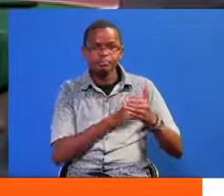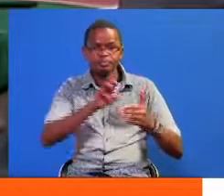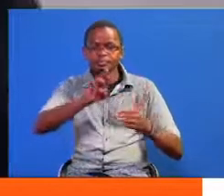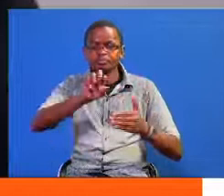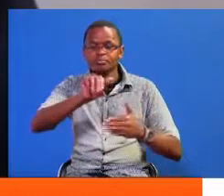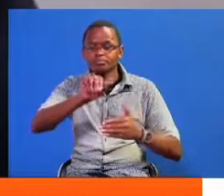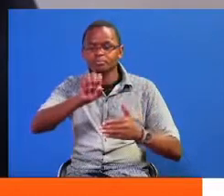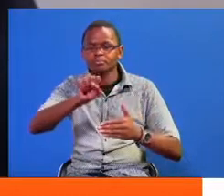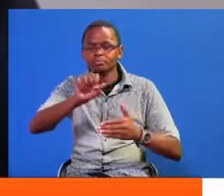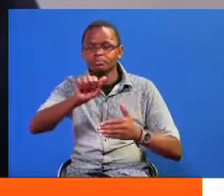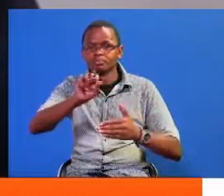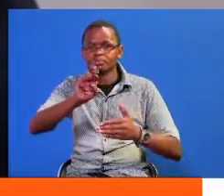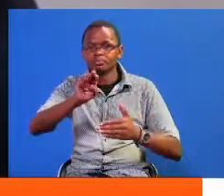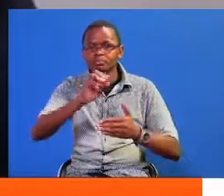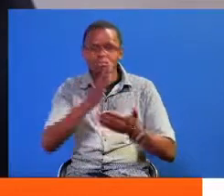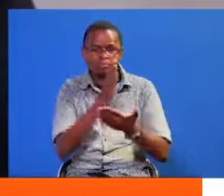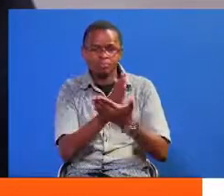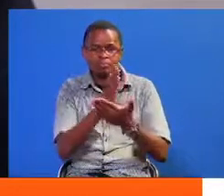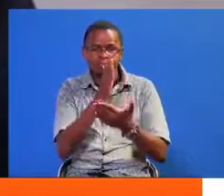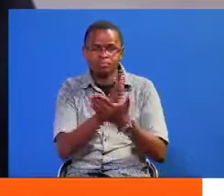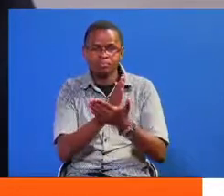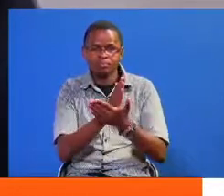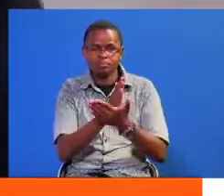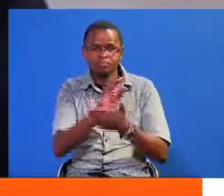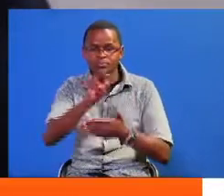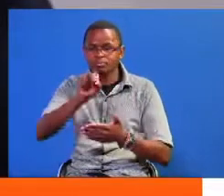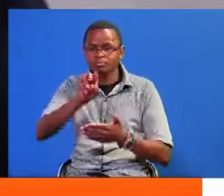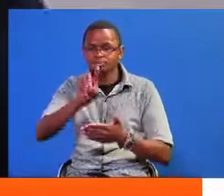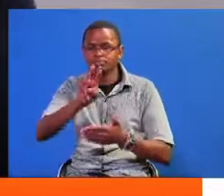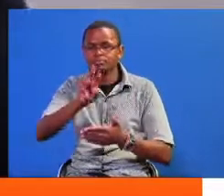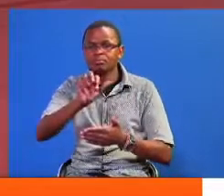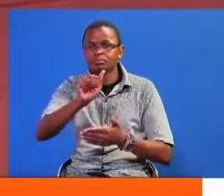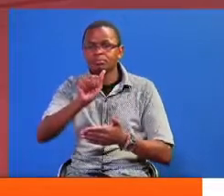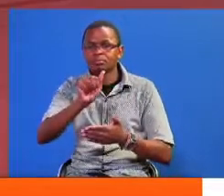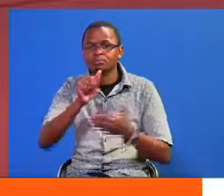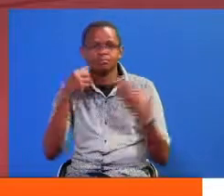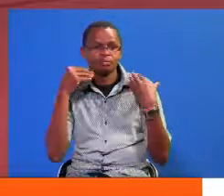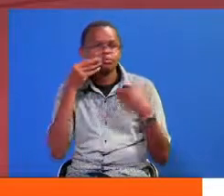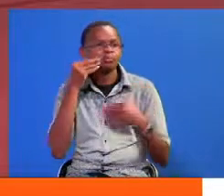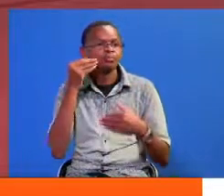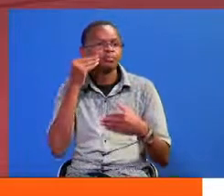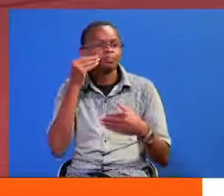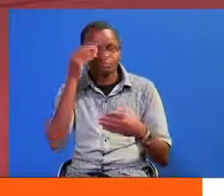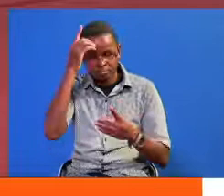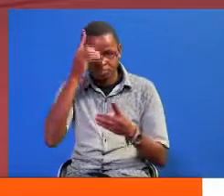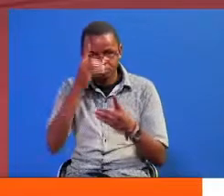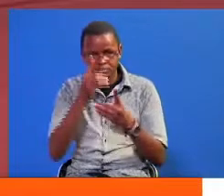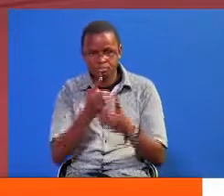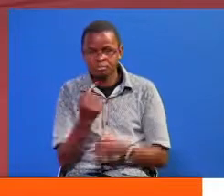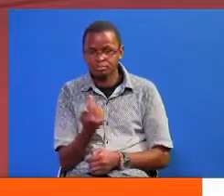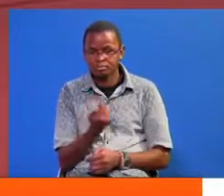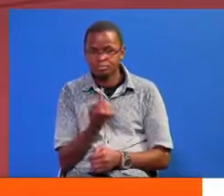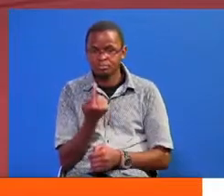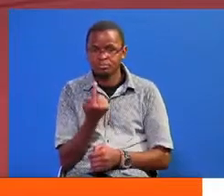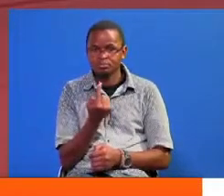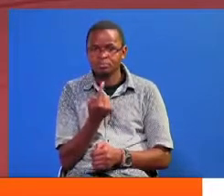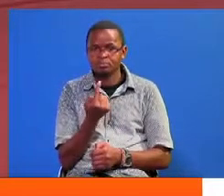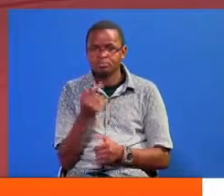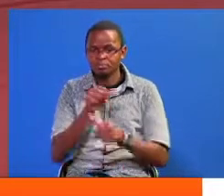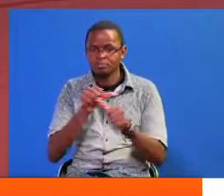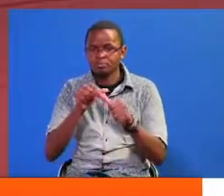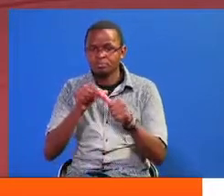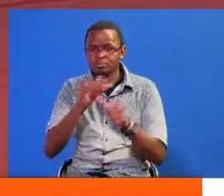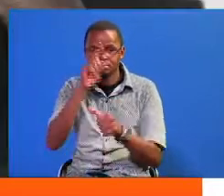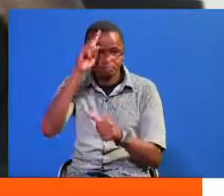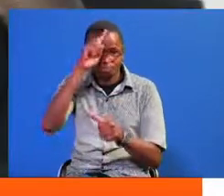Warsame lilitaka uhakiki wa kuwa Jaji Nduma ambaye ana uzoefu wa kuamua kesi za kipekee za masuala ya